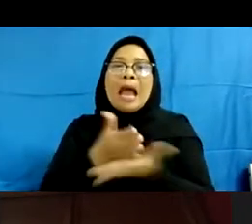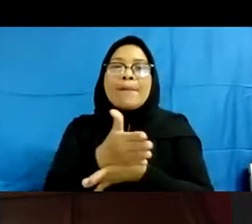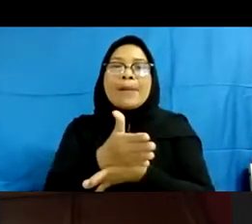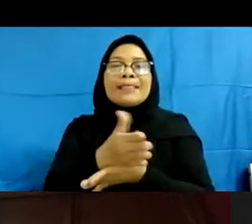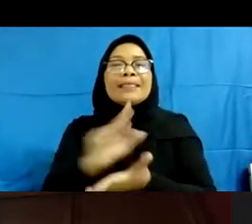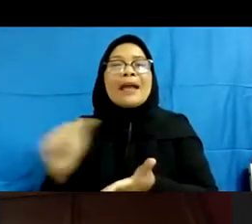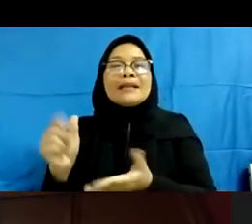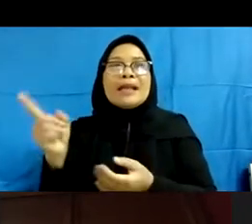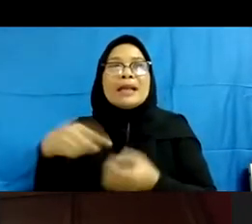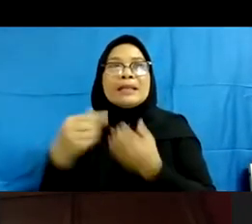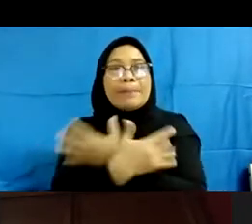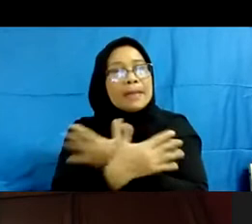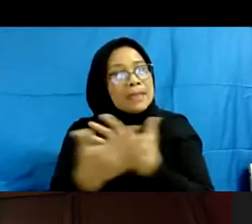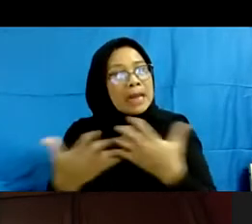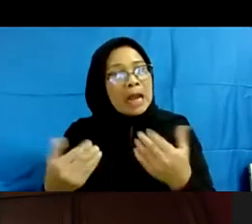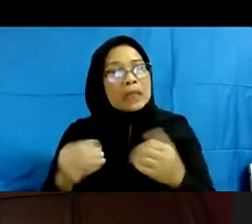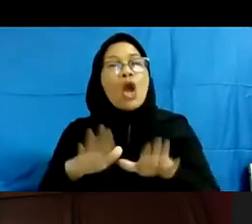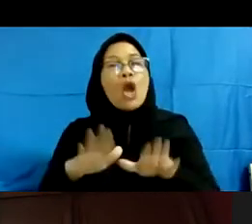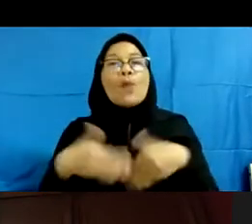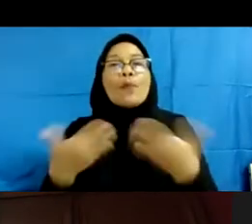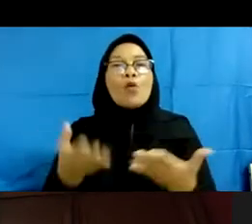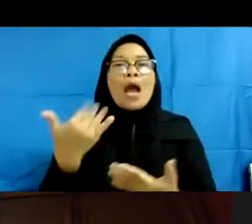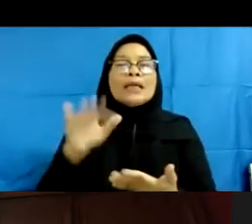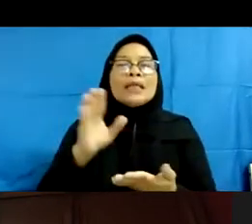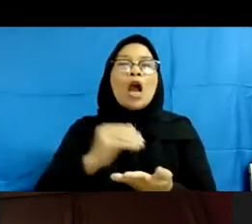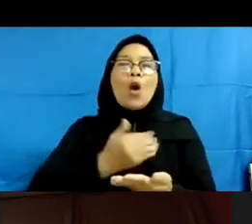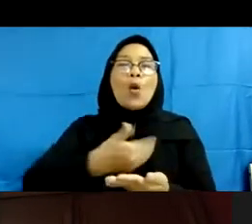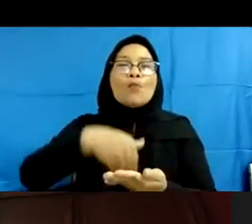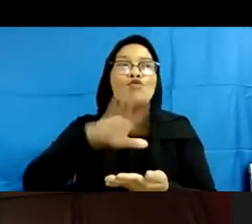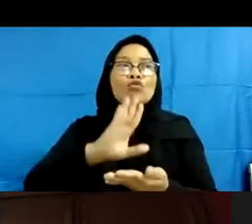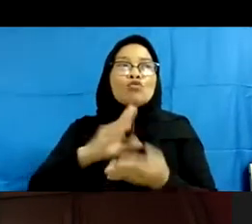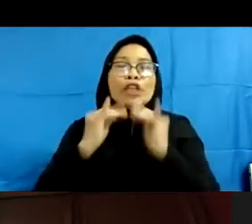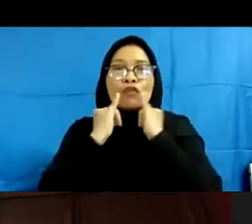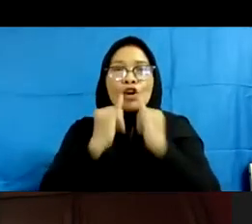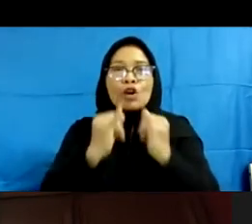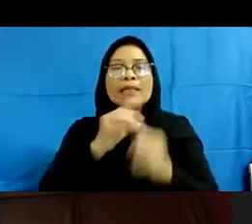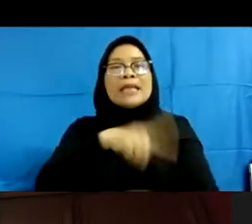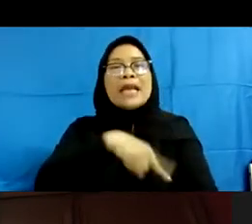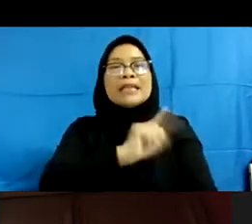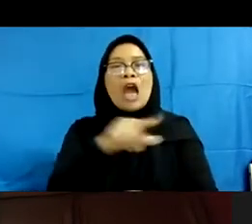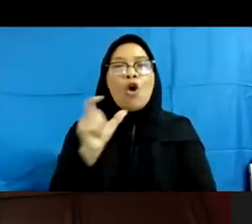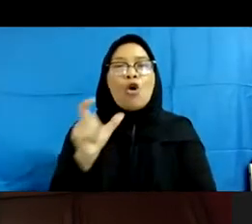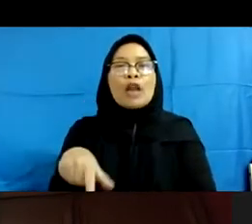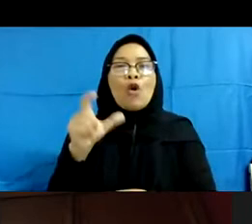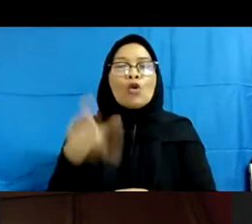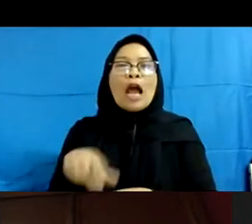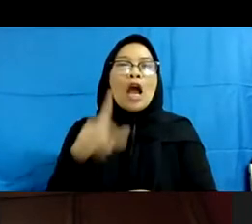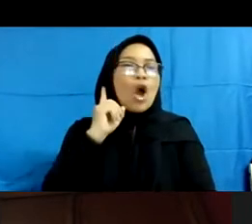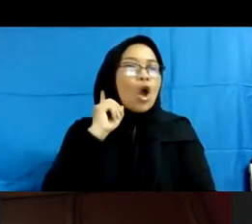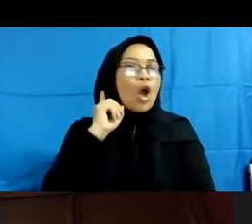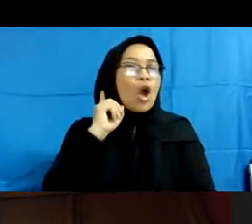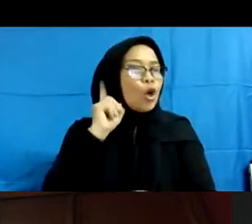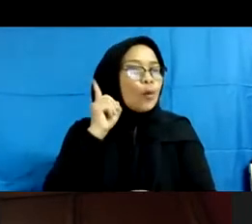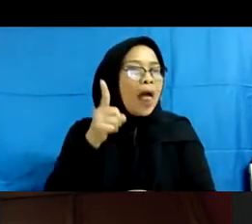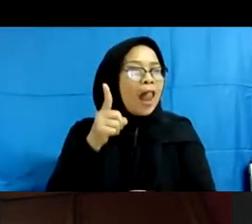bahwa yang butuh informasi itu hanyalah mungkin orang-orang dalam tanda kutip normal ya.